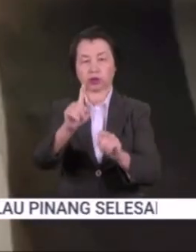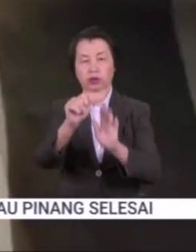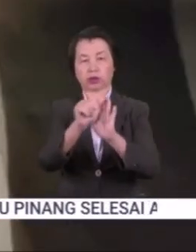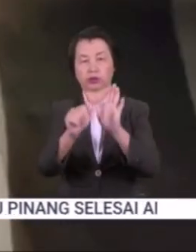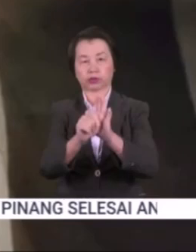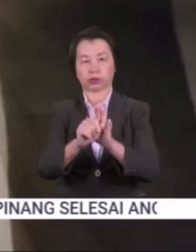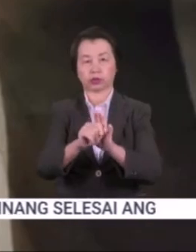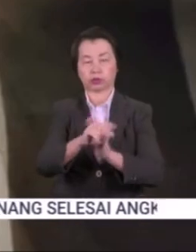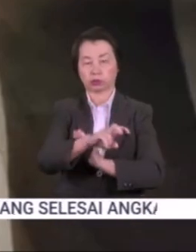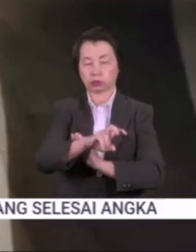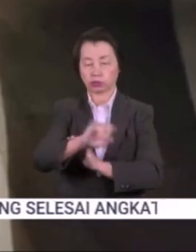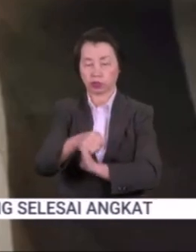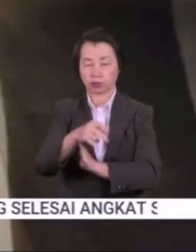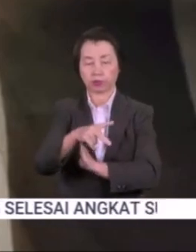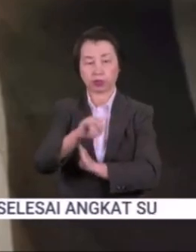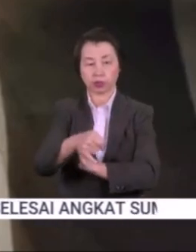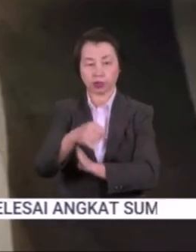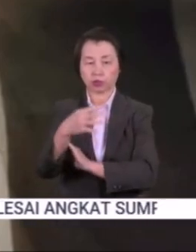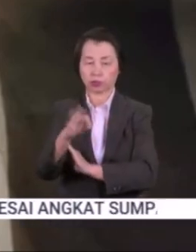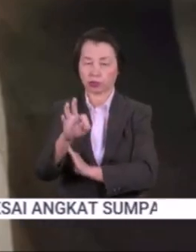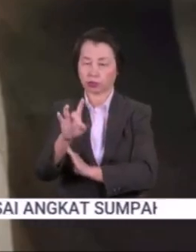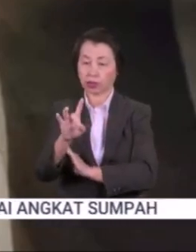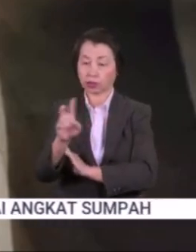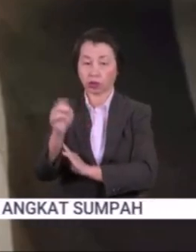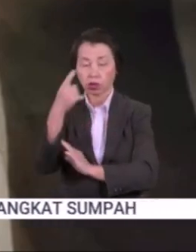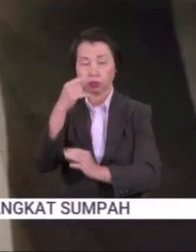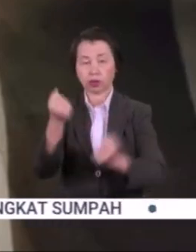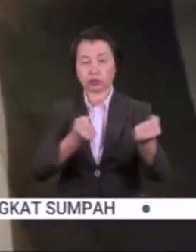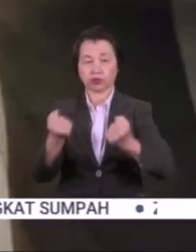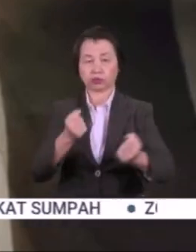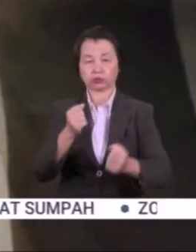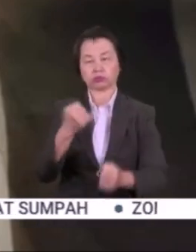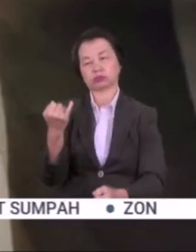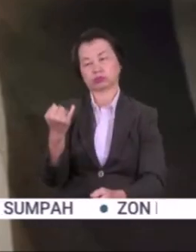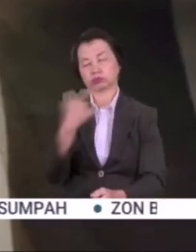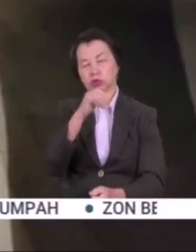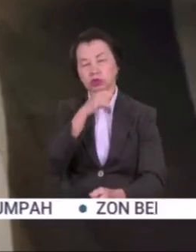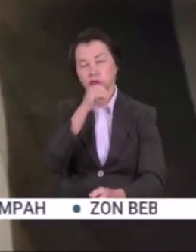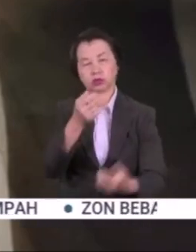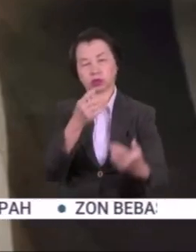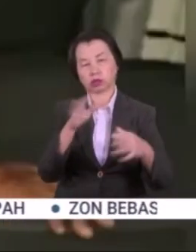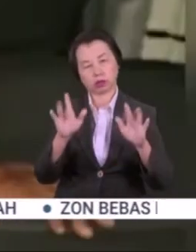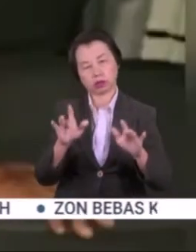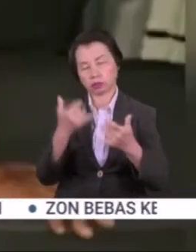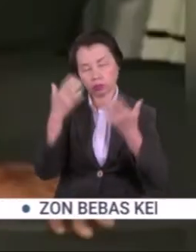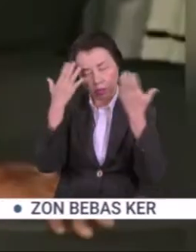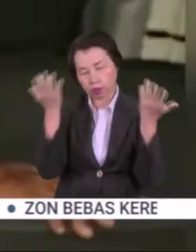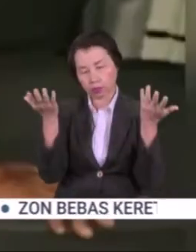akta pengangkutan Jalan Raya 1987 ukuran yang memandu dengan tidak cermat dan tidak betimbang rasa